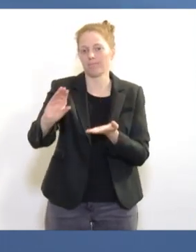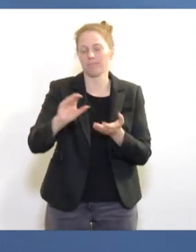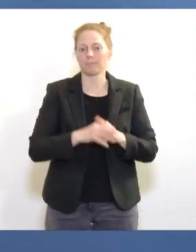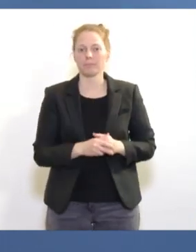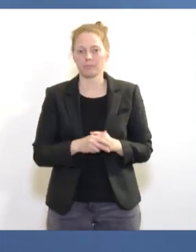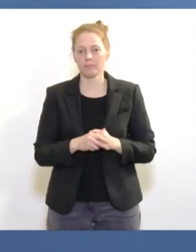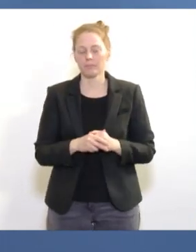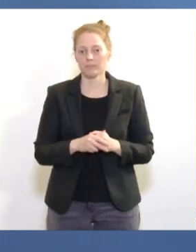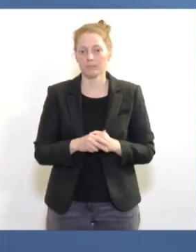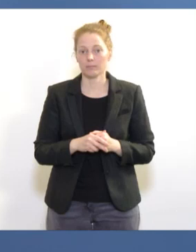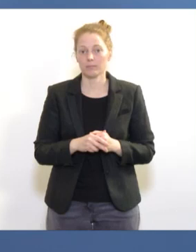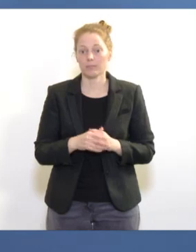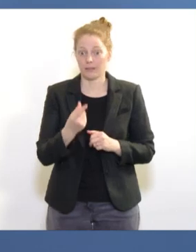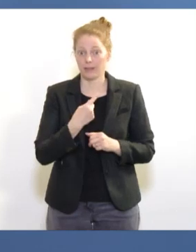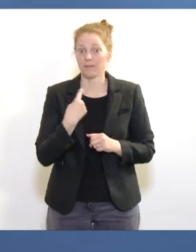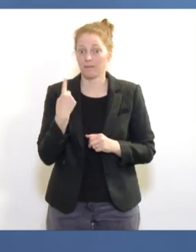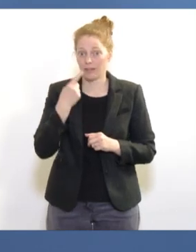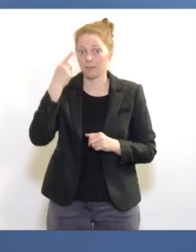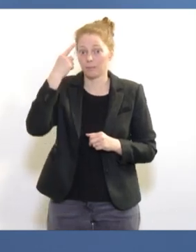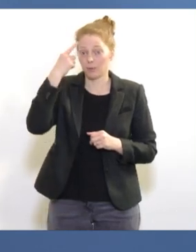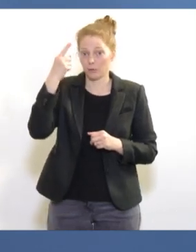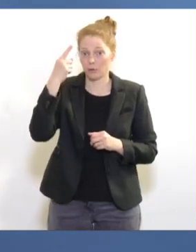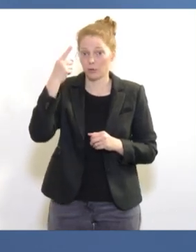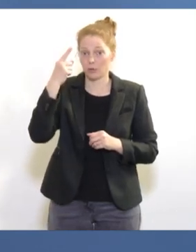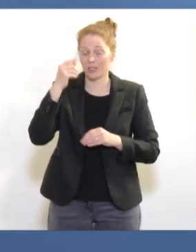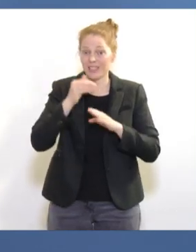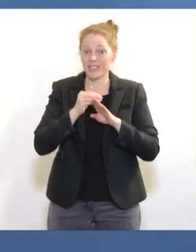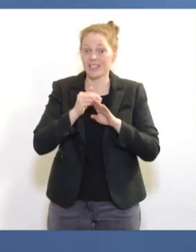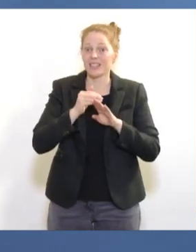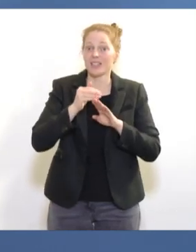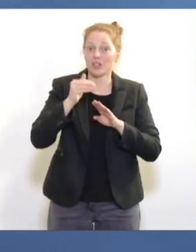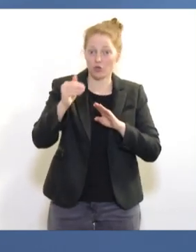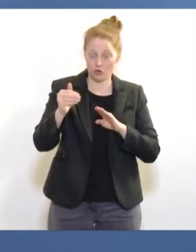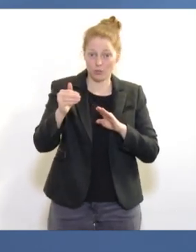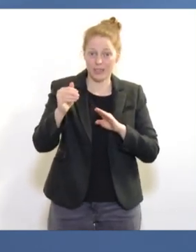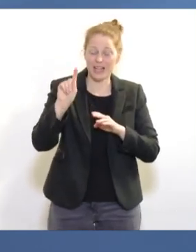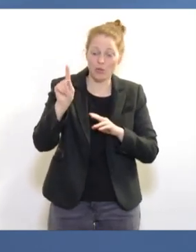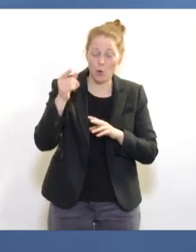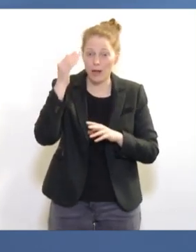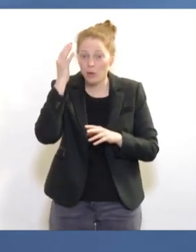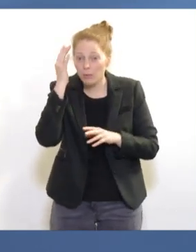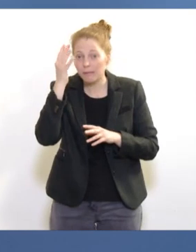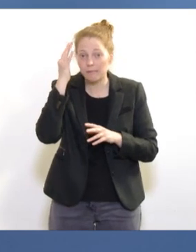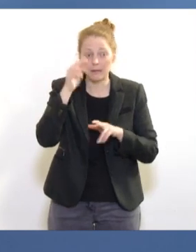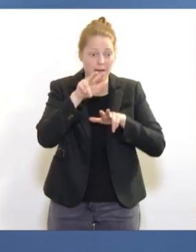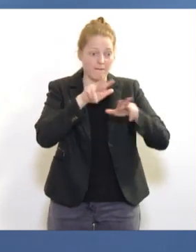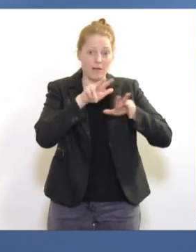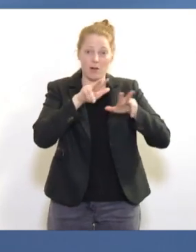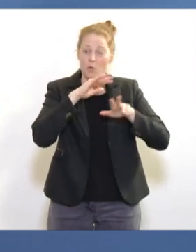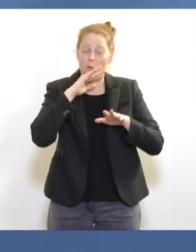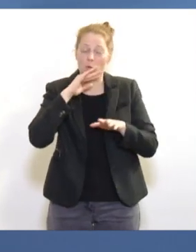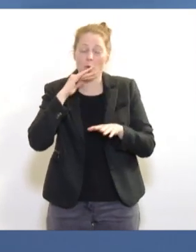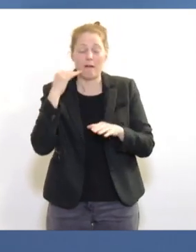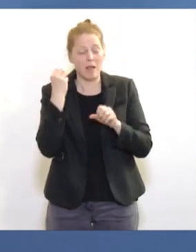späteren Phase, und jetzt sind wir uns bewusst, könnt nach einer ein Sisyphus-Arbeit ob als Administrationen